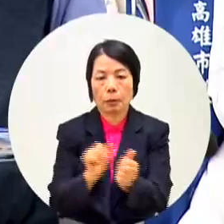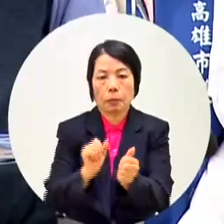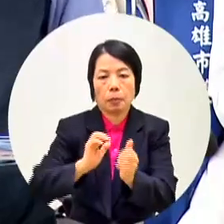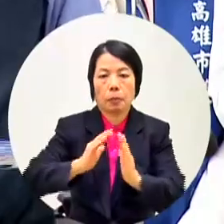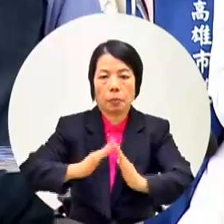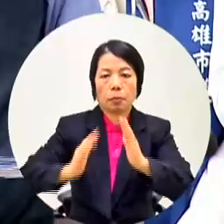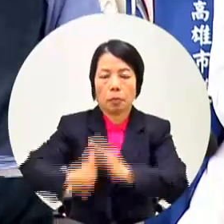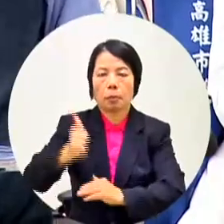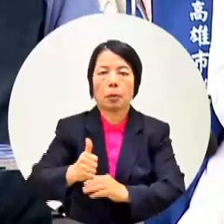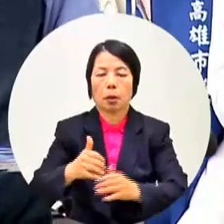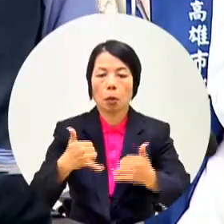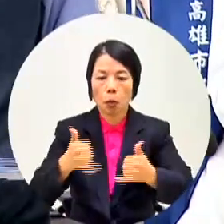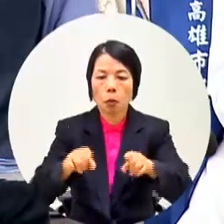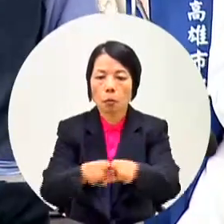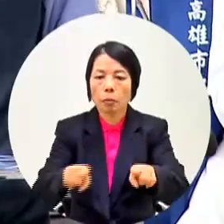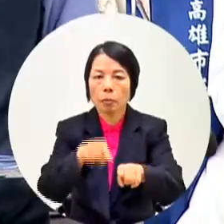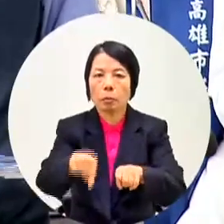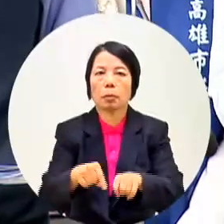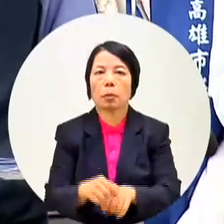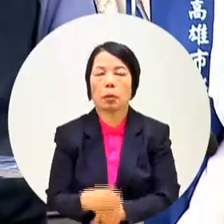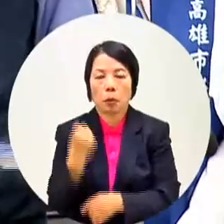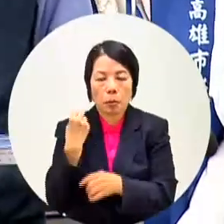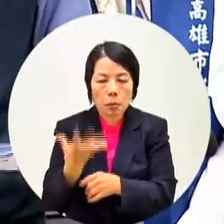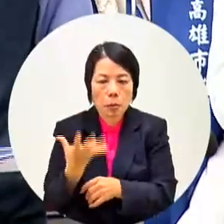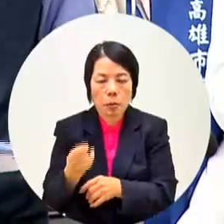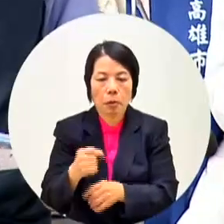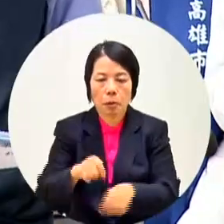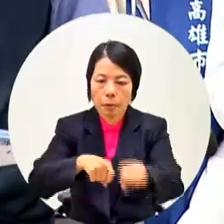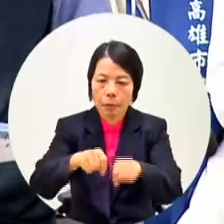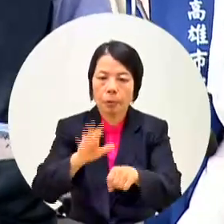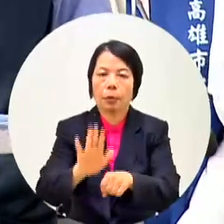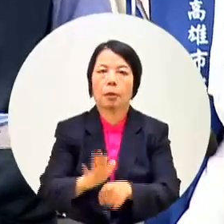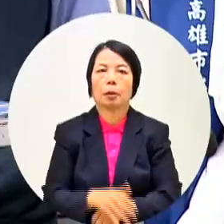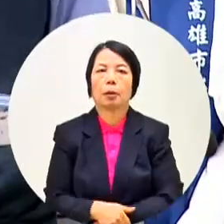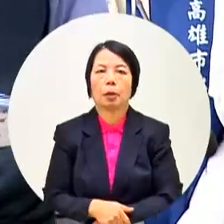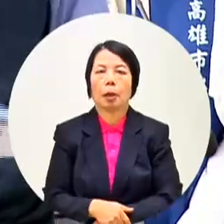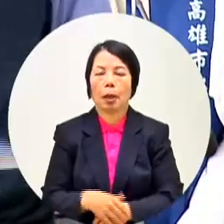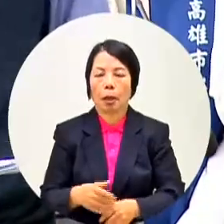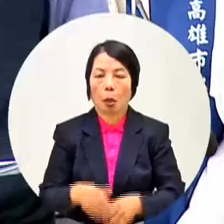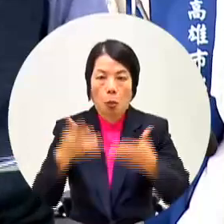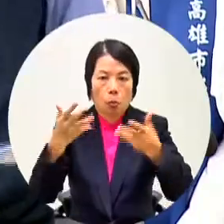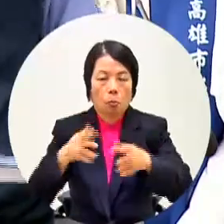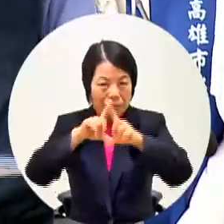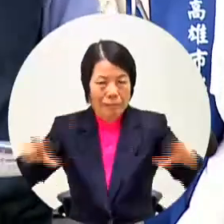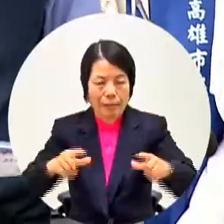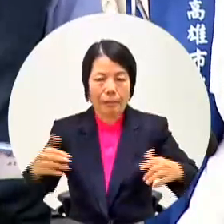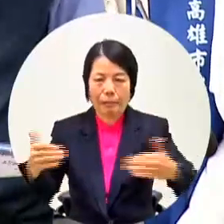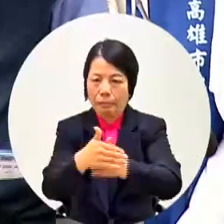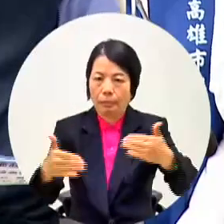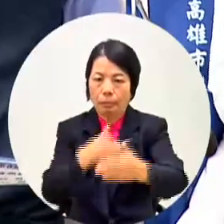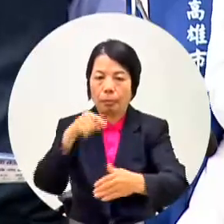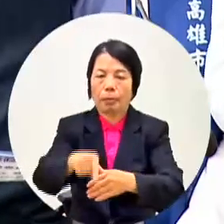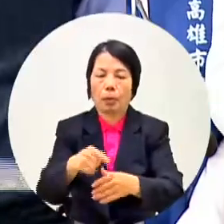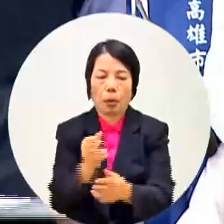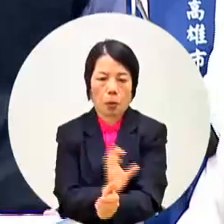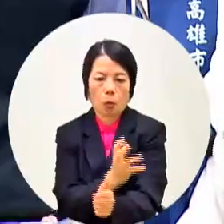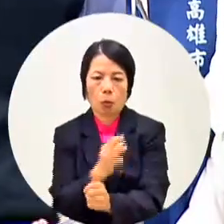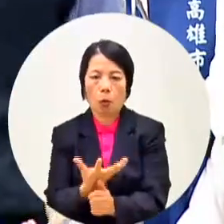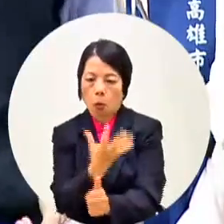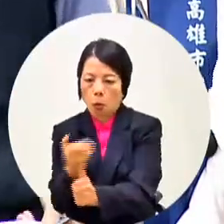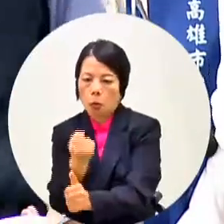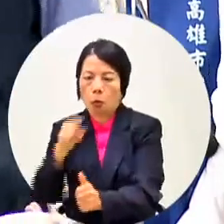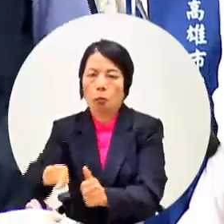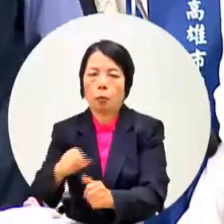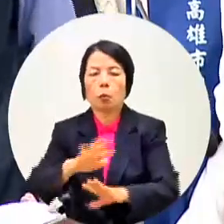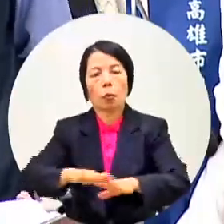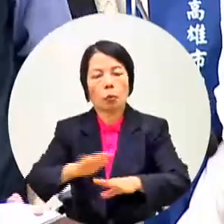些新的做法，包括重型车辆的管制，这一点跟李亚金议员来报告一下。也请公务局